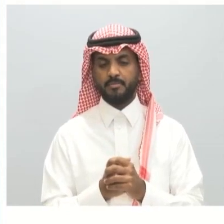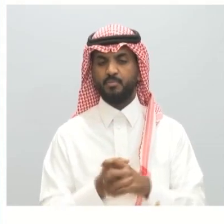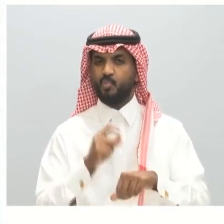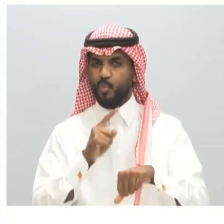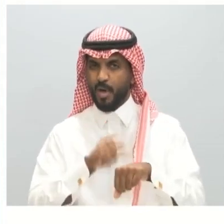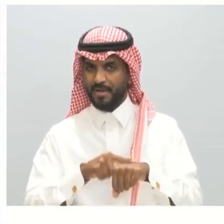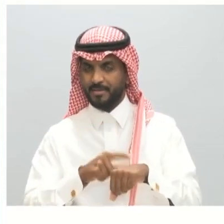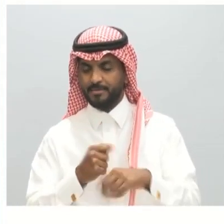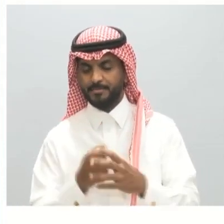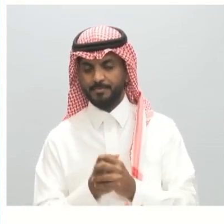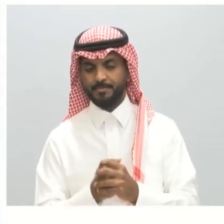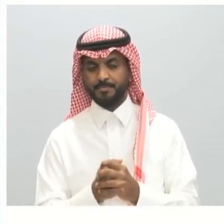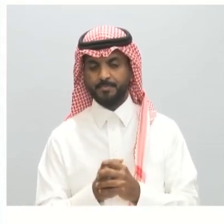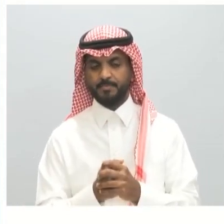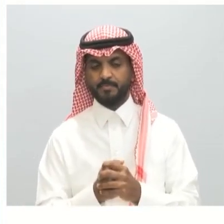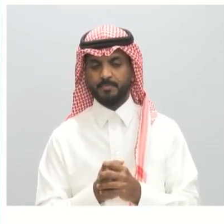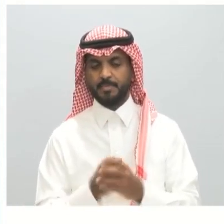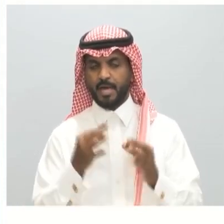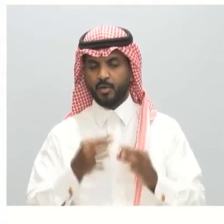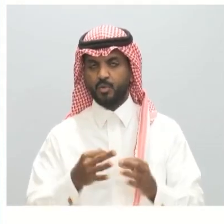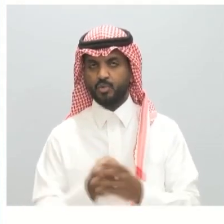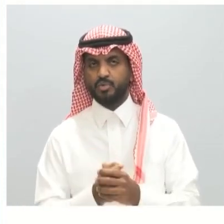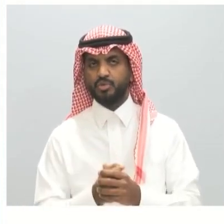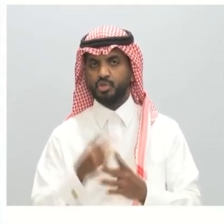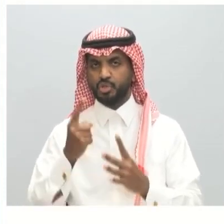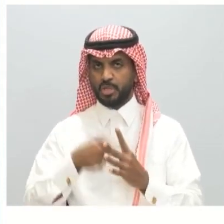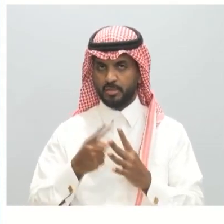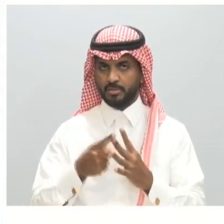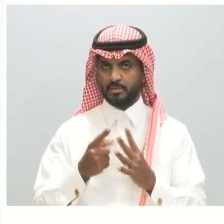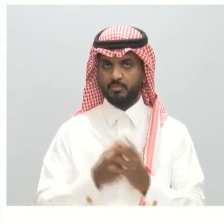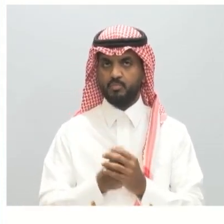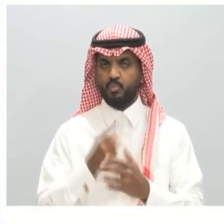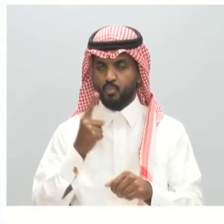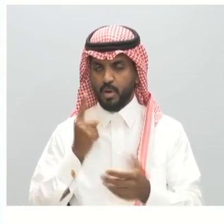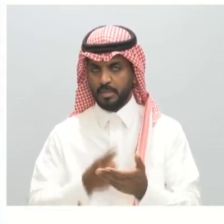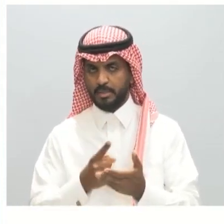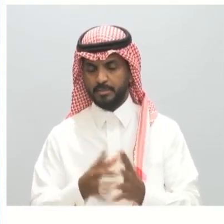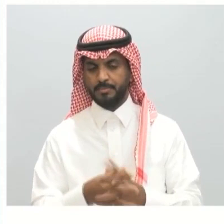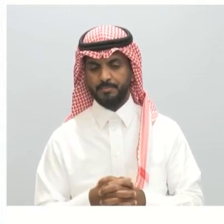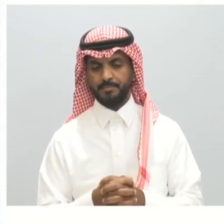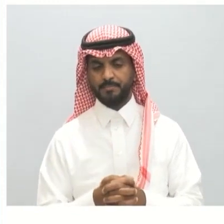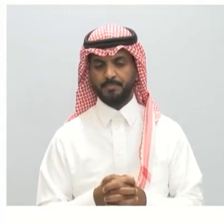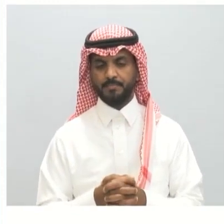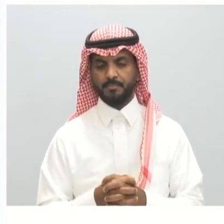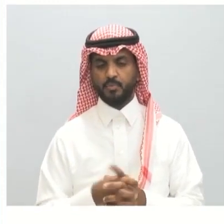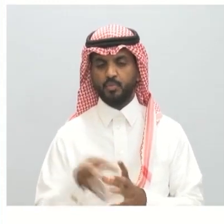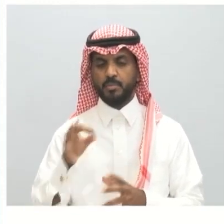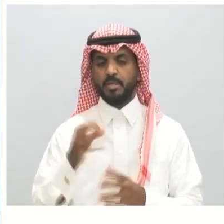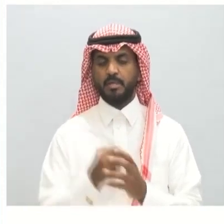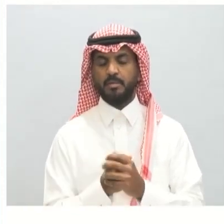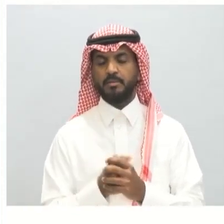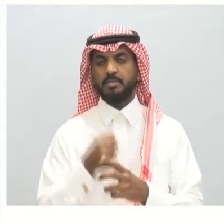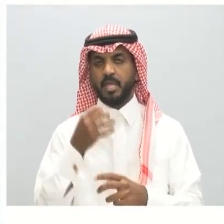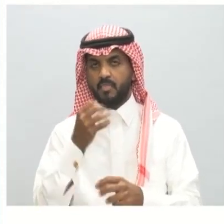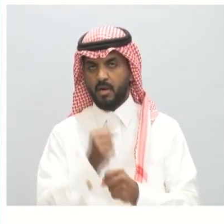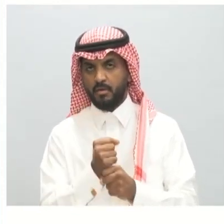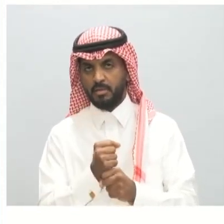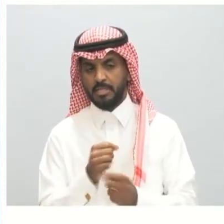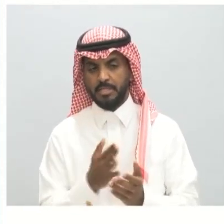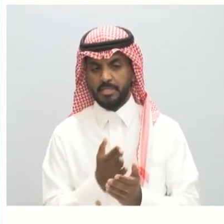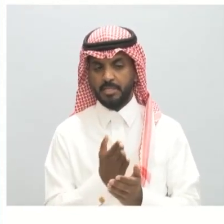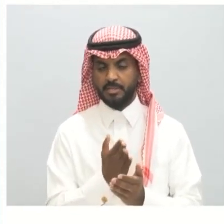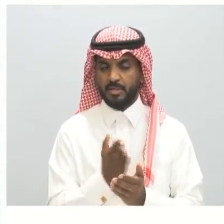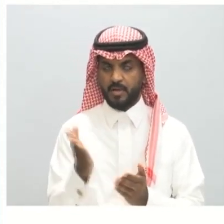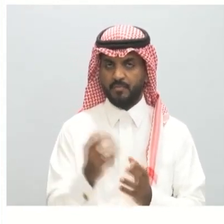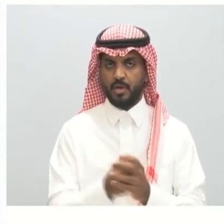مؤقتا الى حين تحقق شرط محدد على سب المثال قد يتم الانتظار